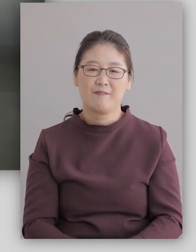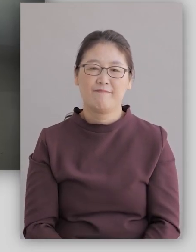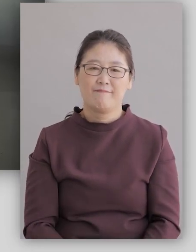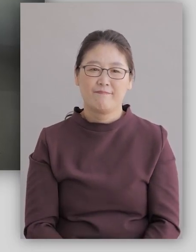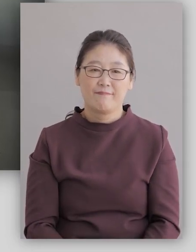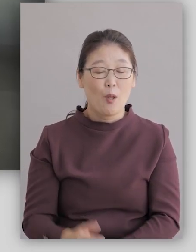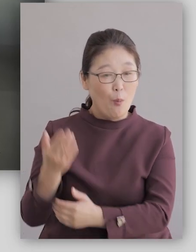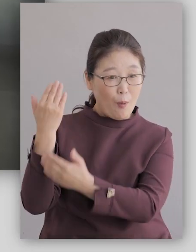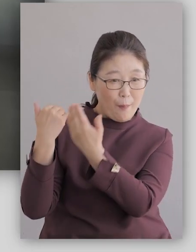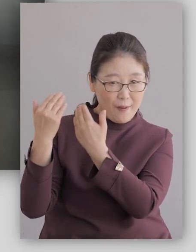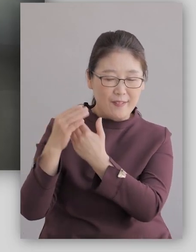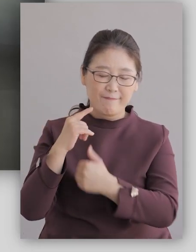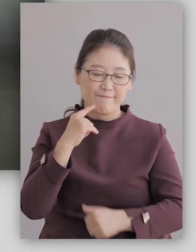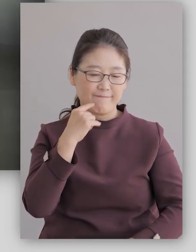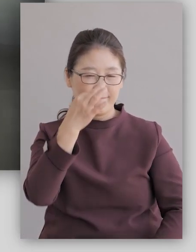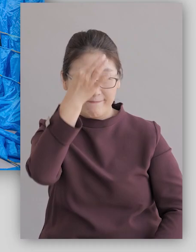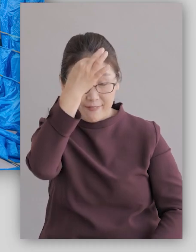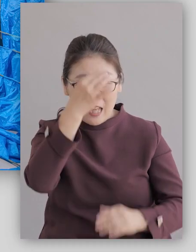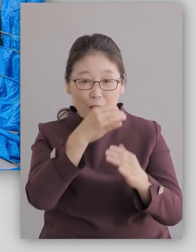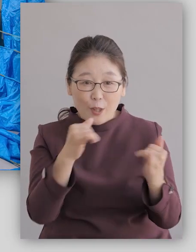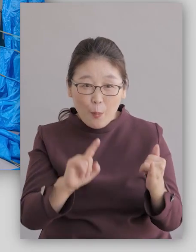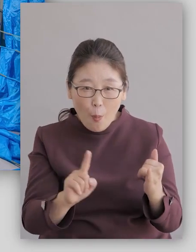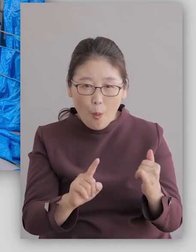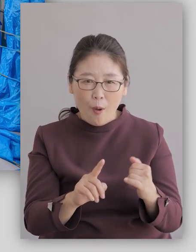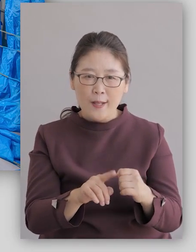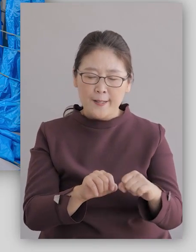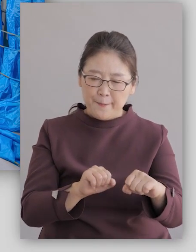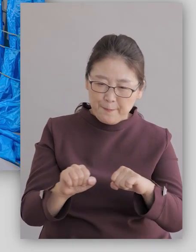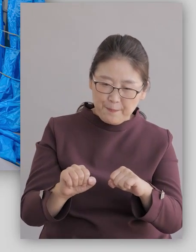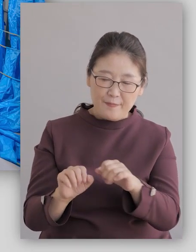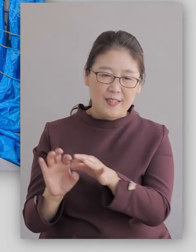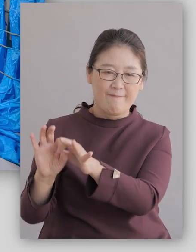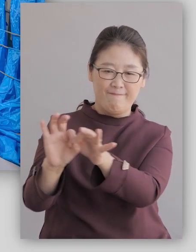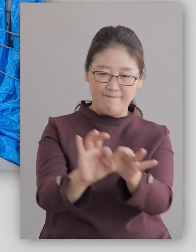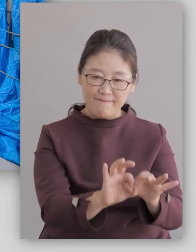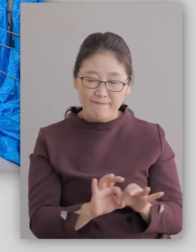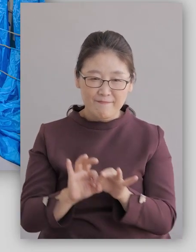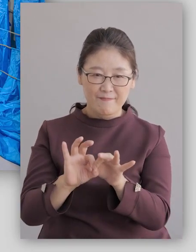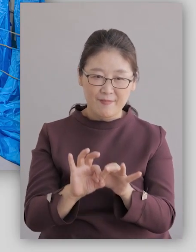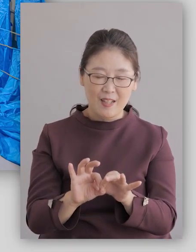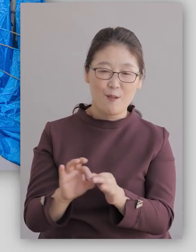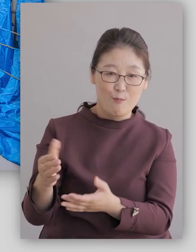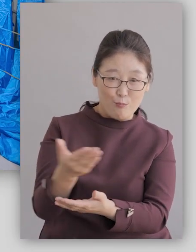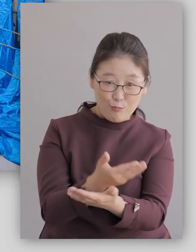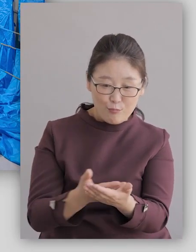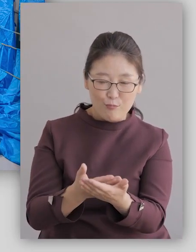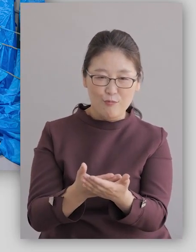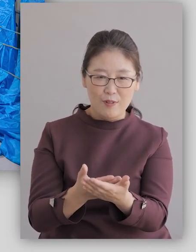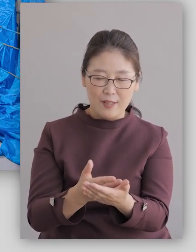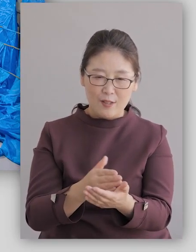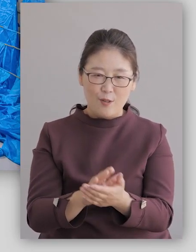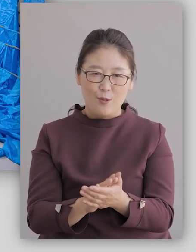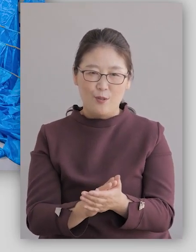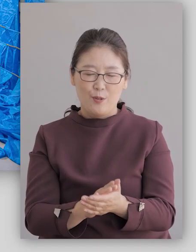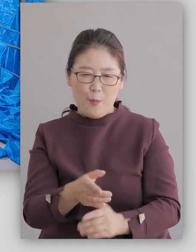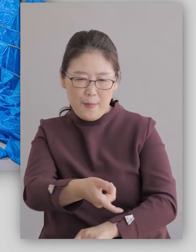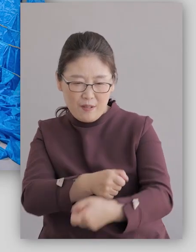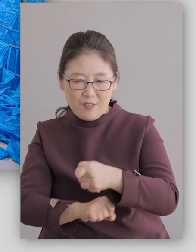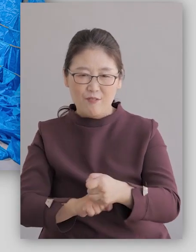그 당시에도 예술가들은 끊임없이 연대를 하고 적극적으로 열정적으로 노력을